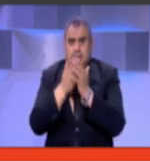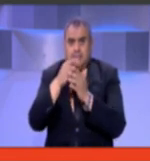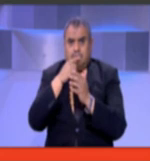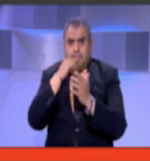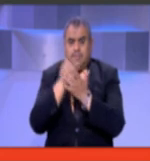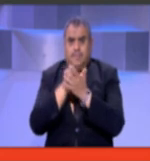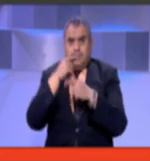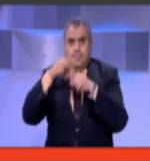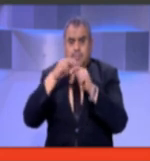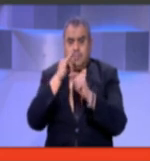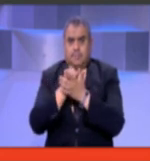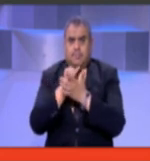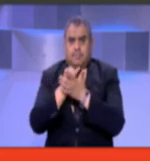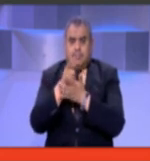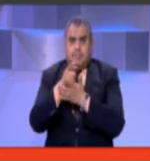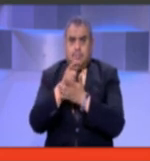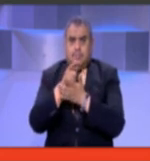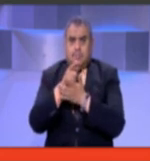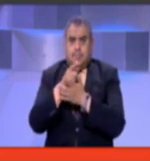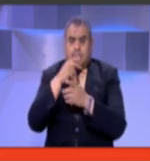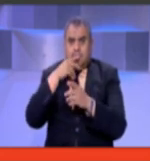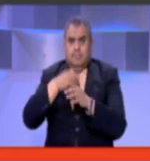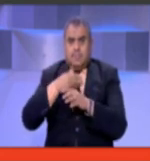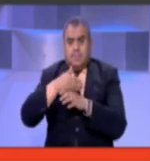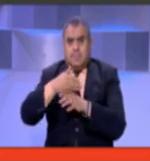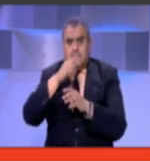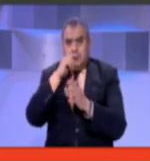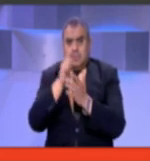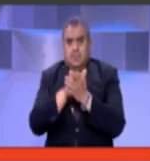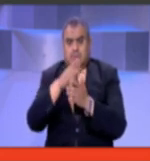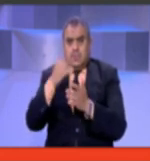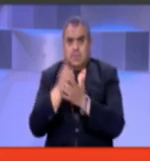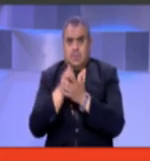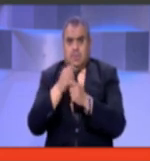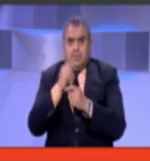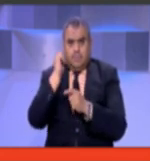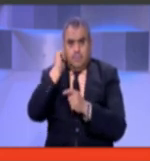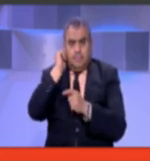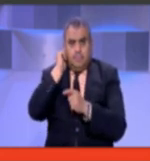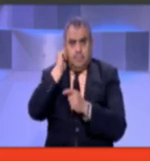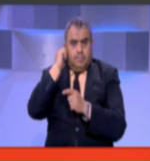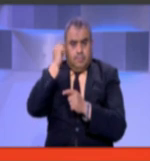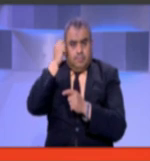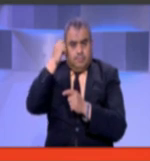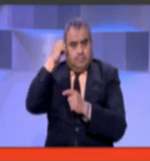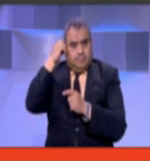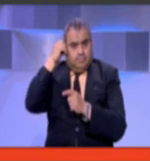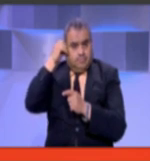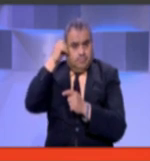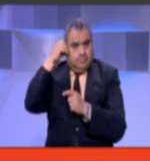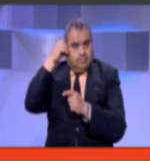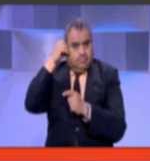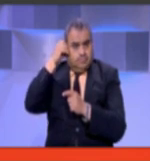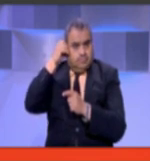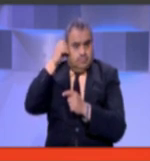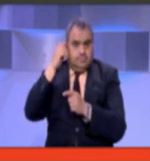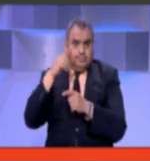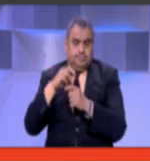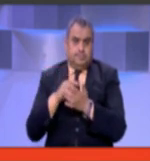لوحده، وهو كان معايا في الاوضه مسليني. هو طبعا خاله بيا، بس ان شاء الله اشوفه في